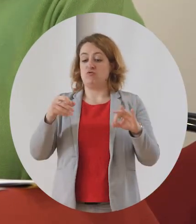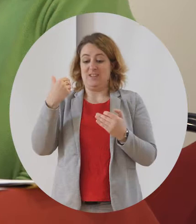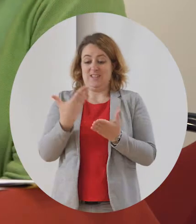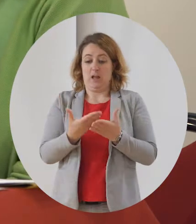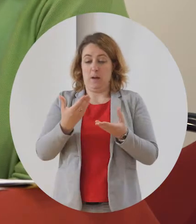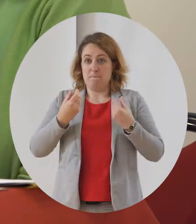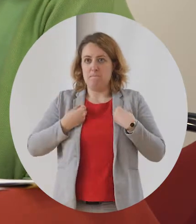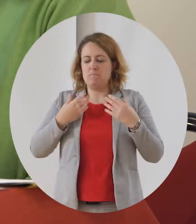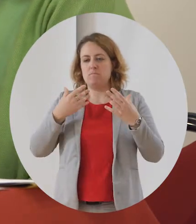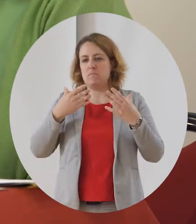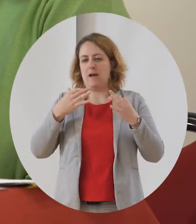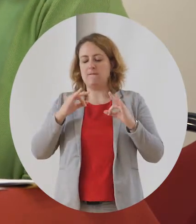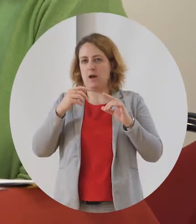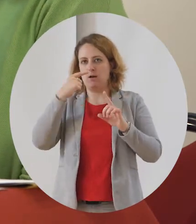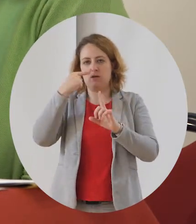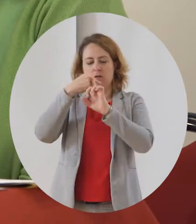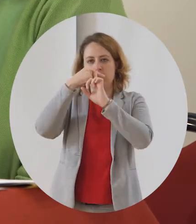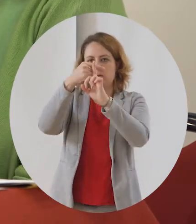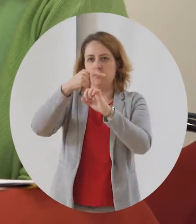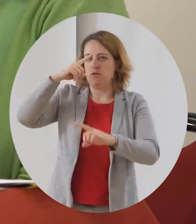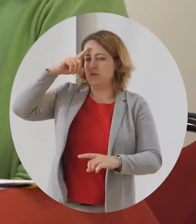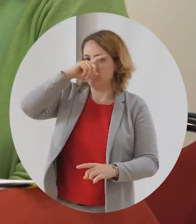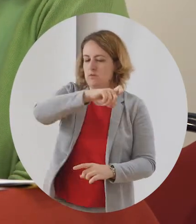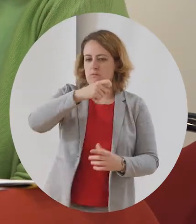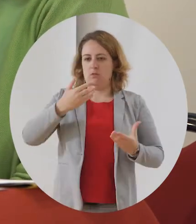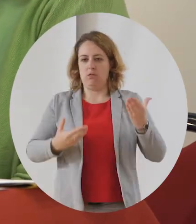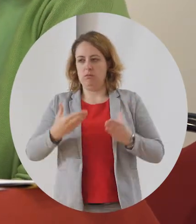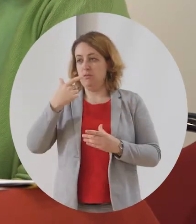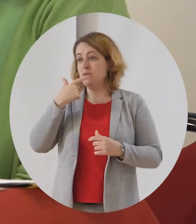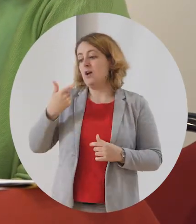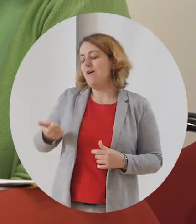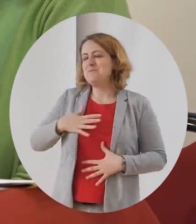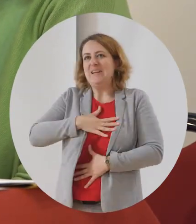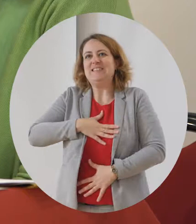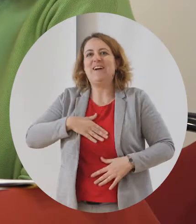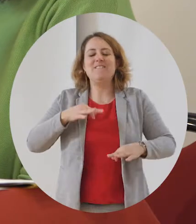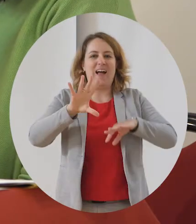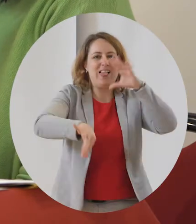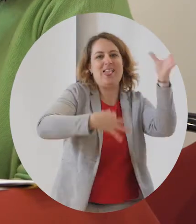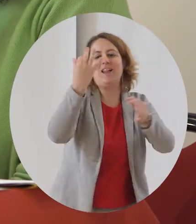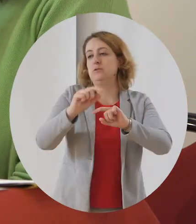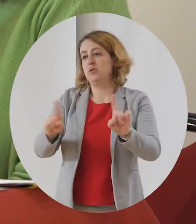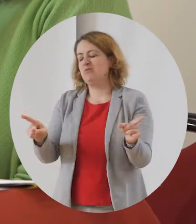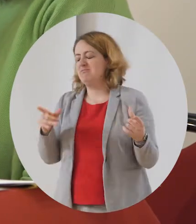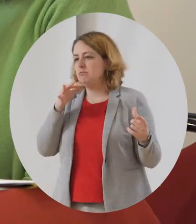Donc, ce manque de stabilité et de fixation, bah, ça va entraîner un manque de plaisir d'exploration.